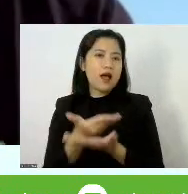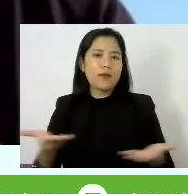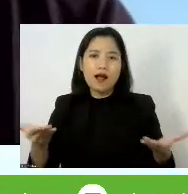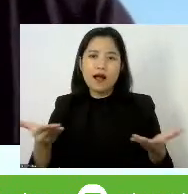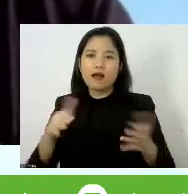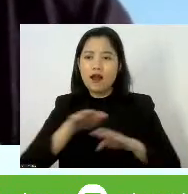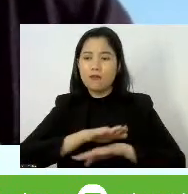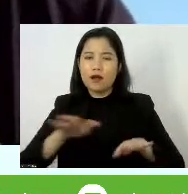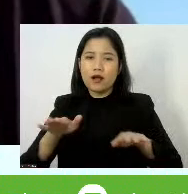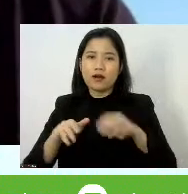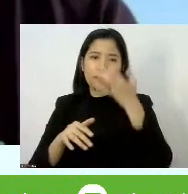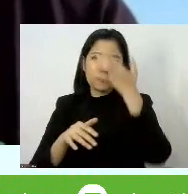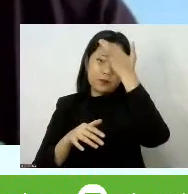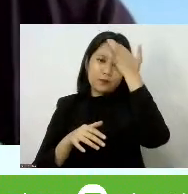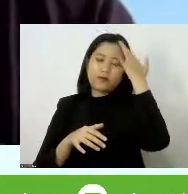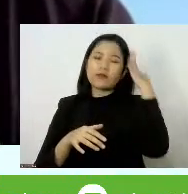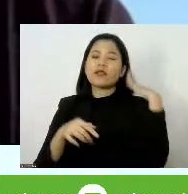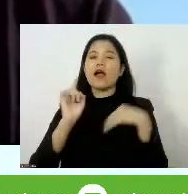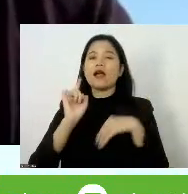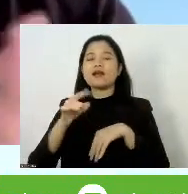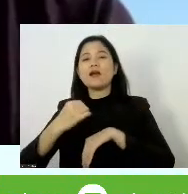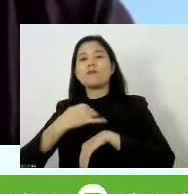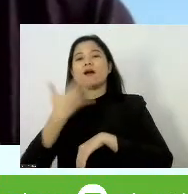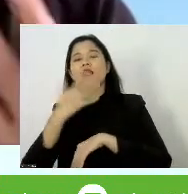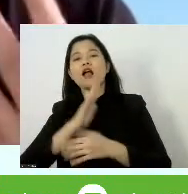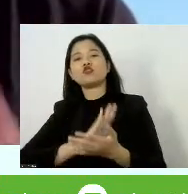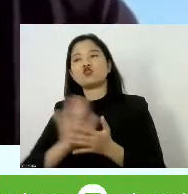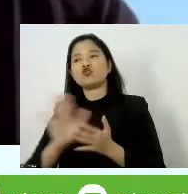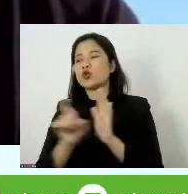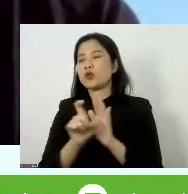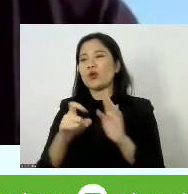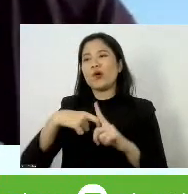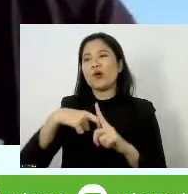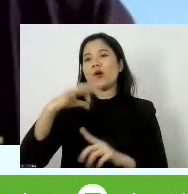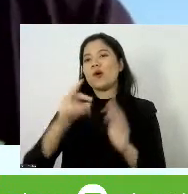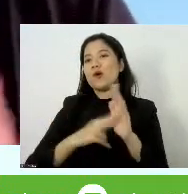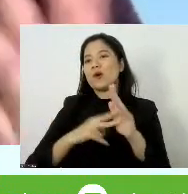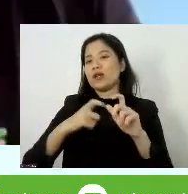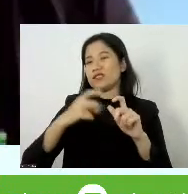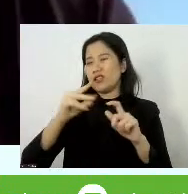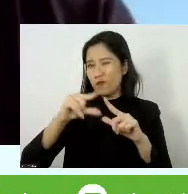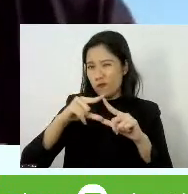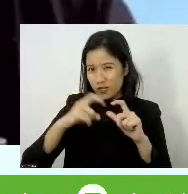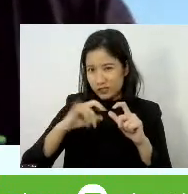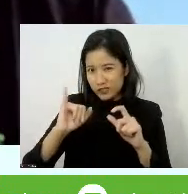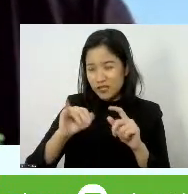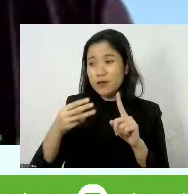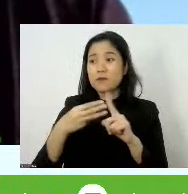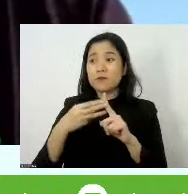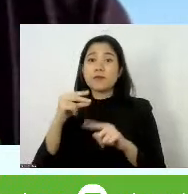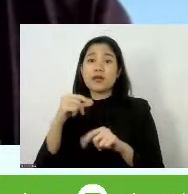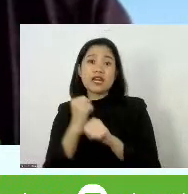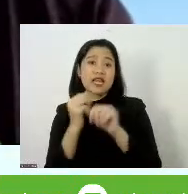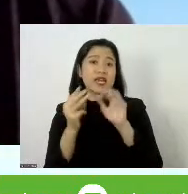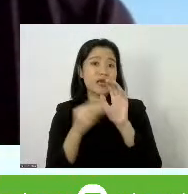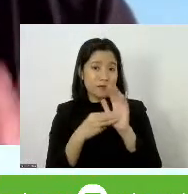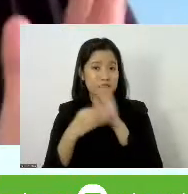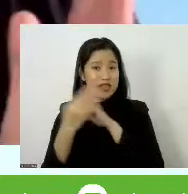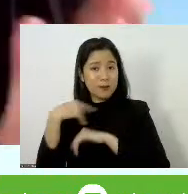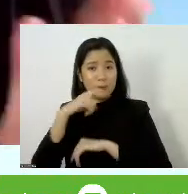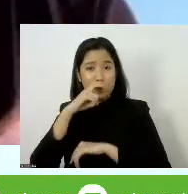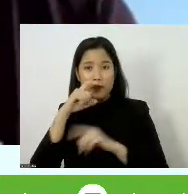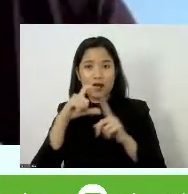sangat sangat dibutuhkan dan ada dampak langsung yang perlu dibuat itu konservasi restorasi brg misalnya tadi Pak Didik menjelaskan